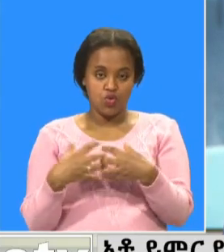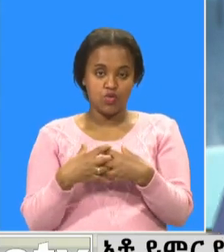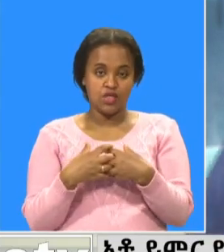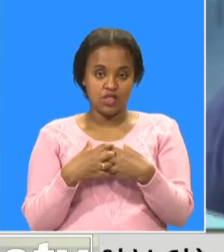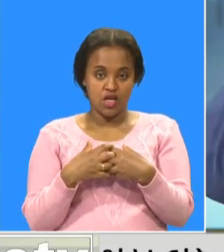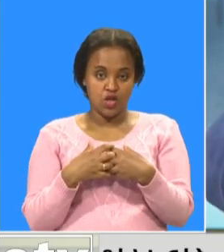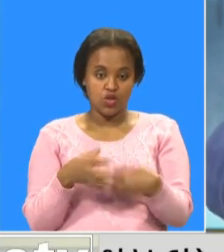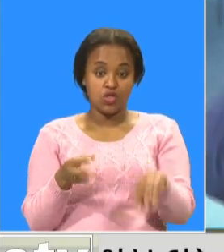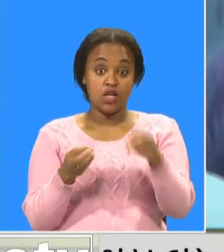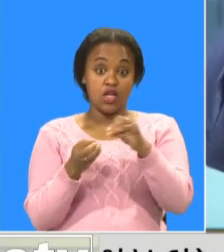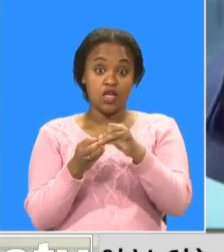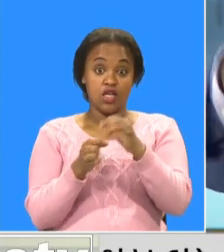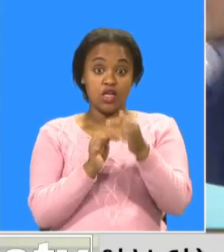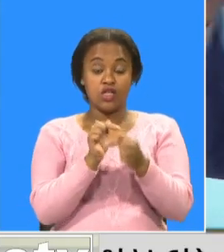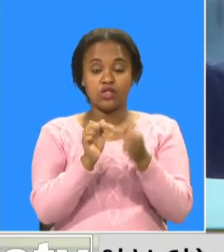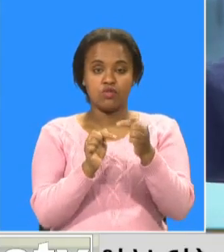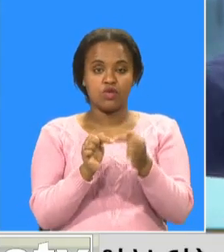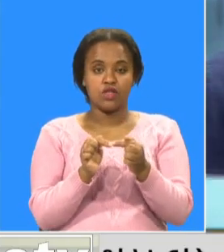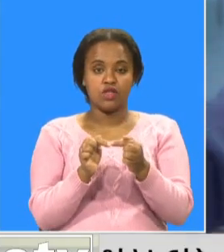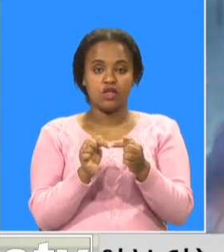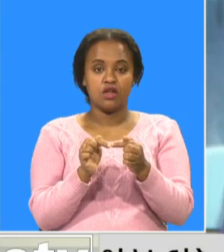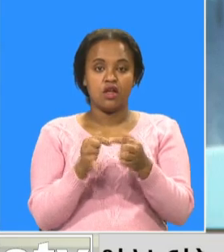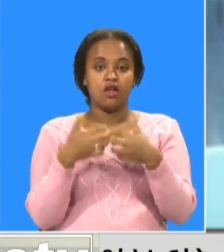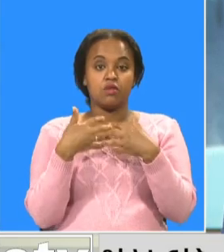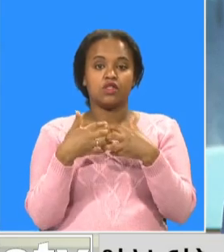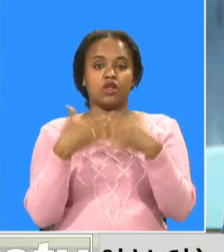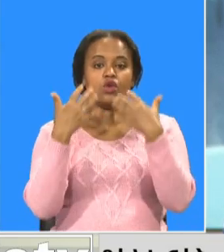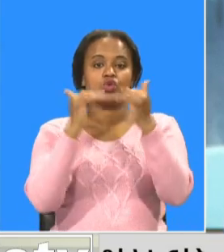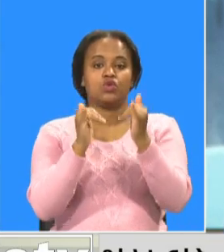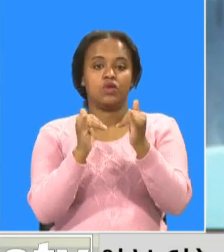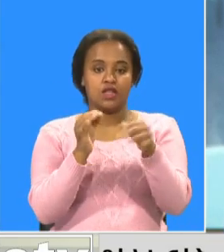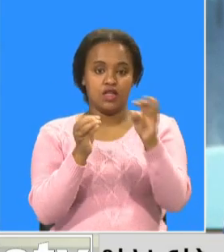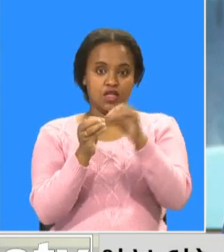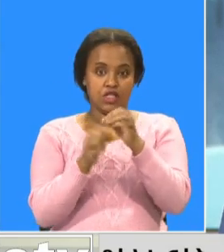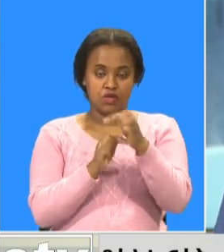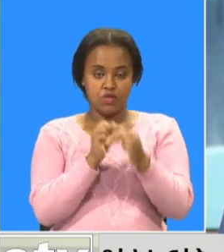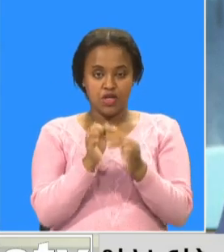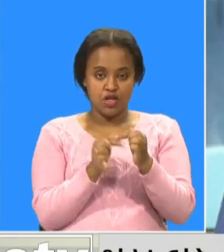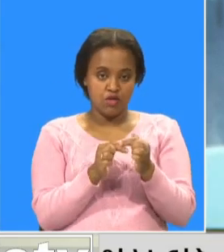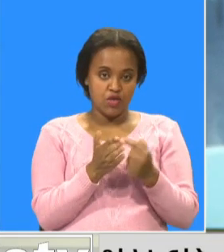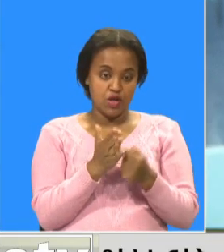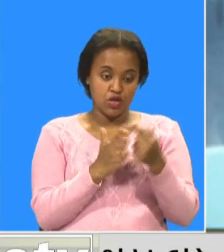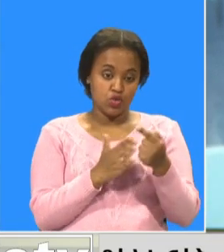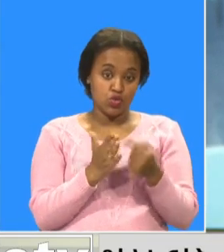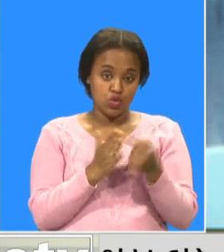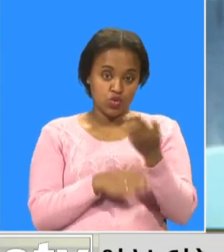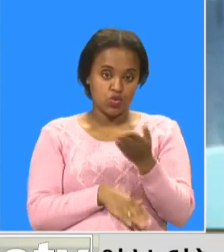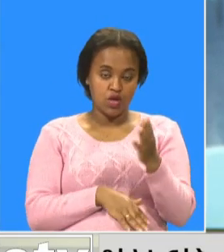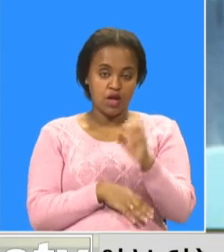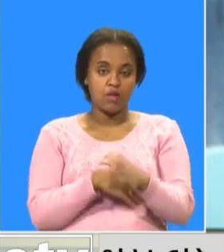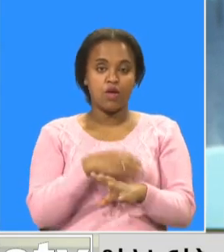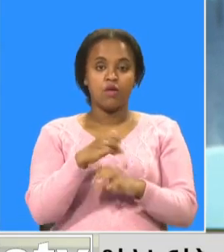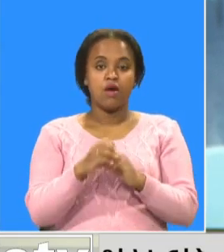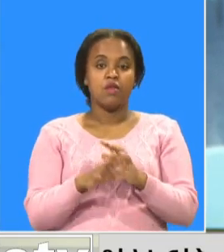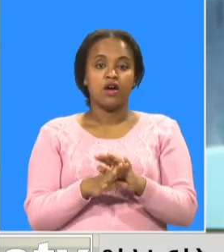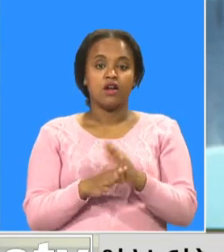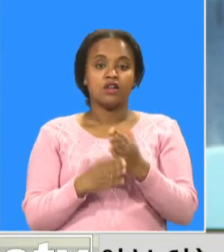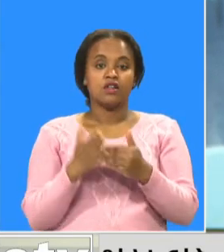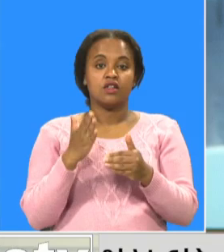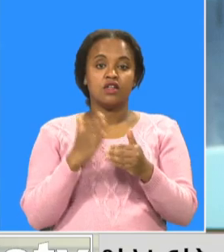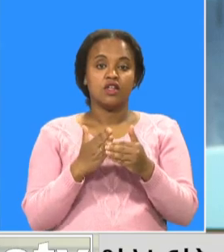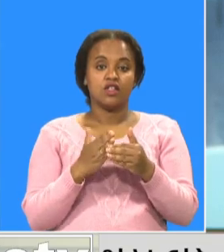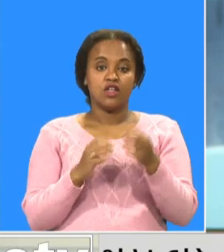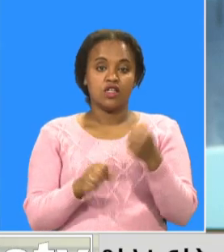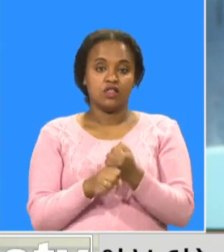መሳሪያዎች እየጨመረ ሲሄድ የመሳሪያዎቹ መጠን እየጨመረ እንደሚሄድ እሱን ነገር በማማከር ደረጃ